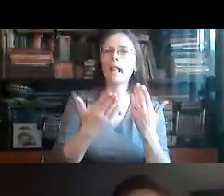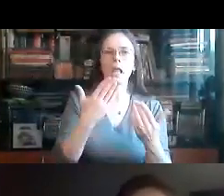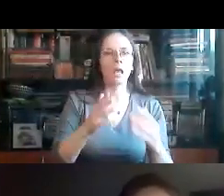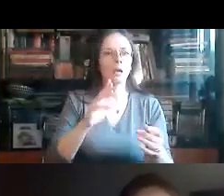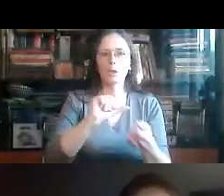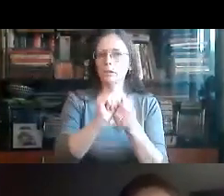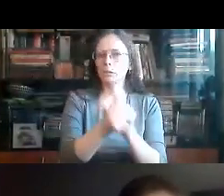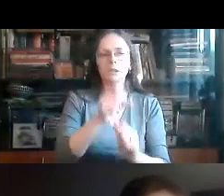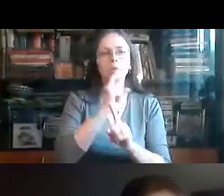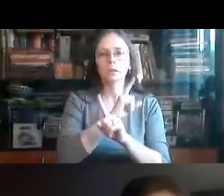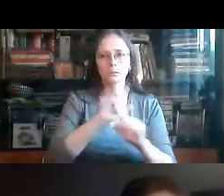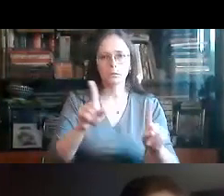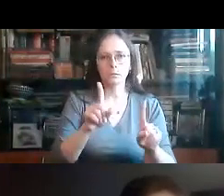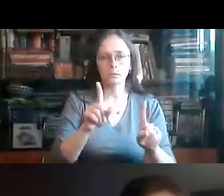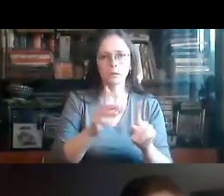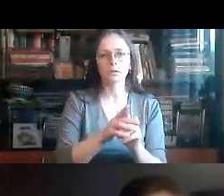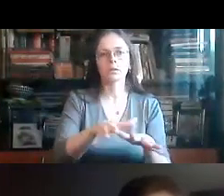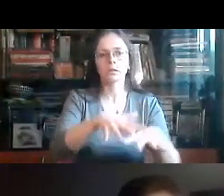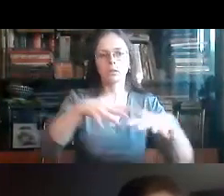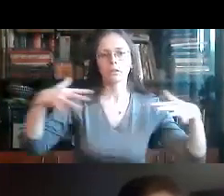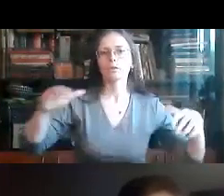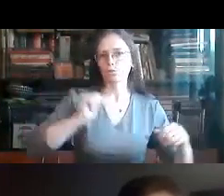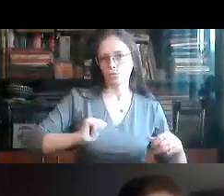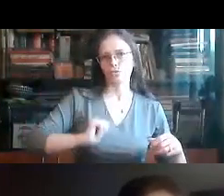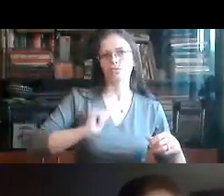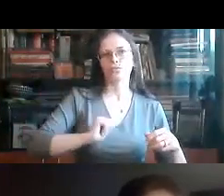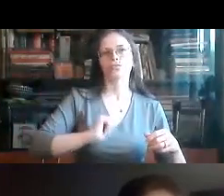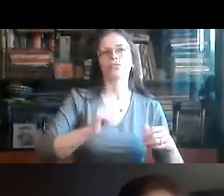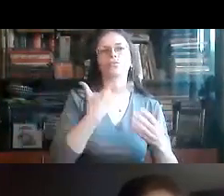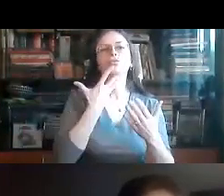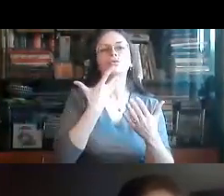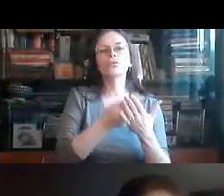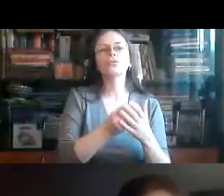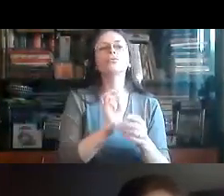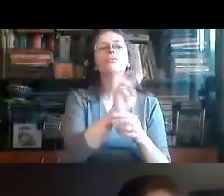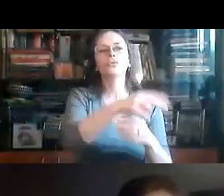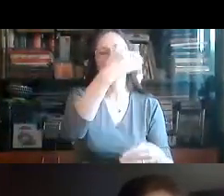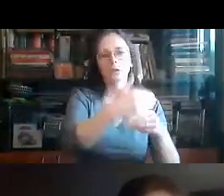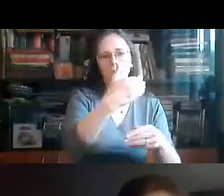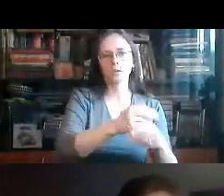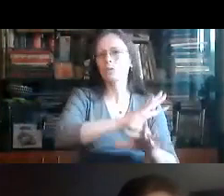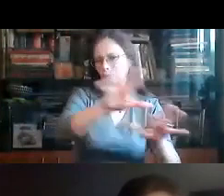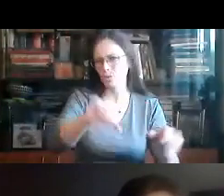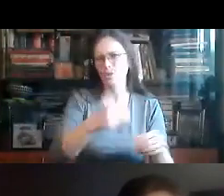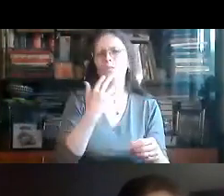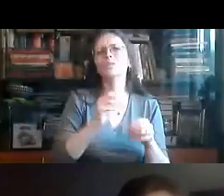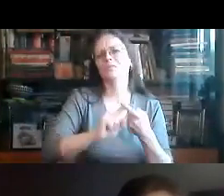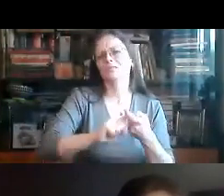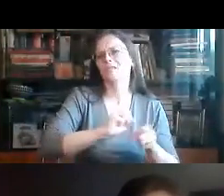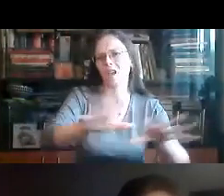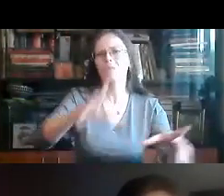что нет, оно все когда-то закончится, рано или поздно, то мы можем вернуться к тому театру, к которому